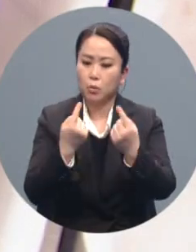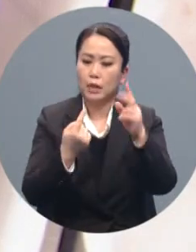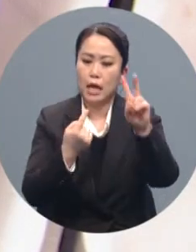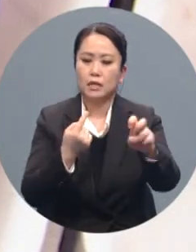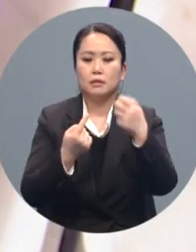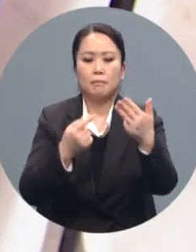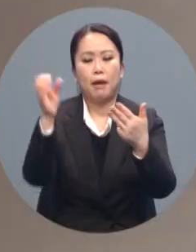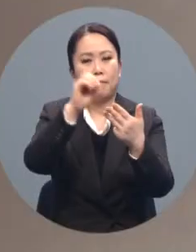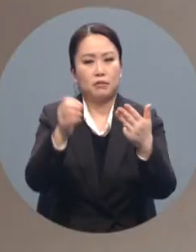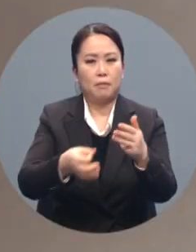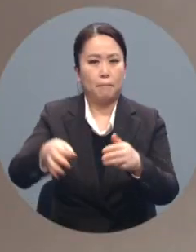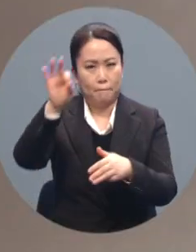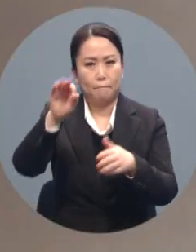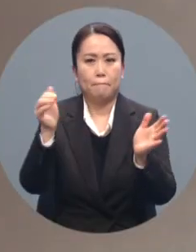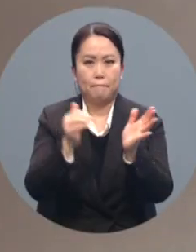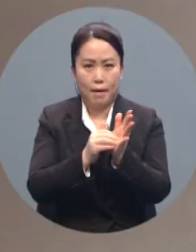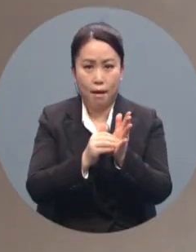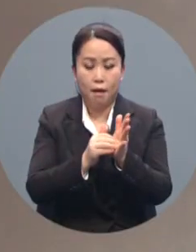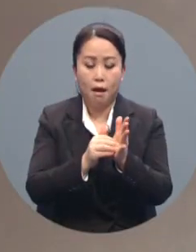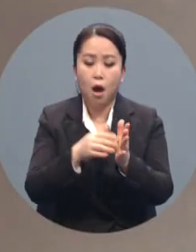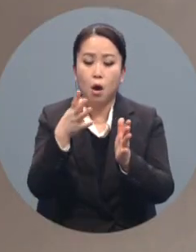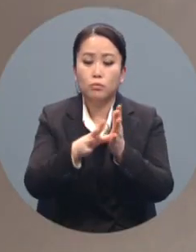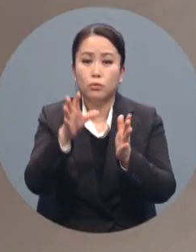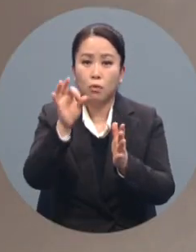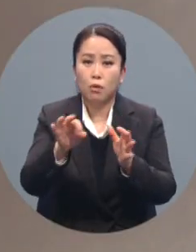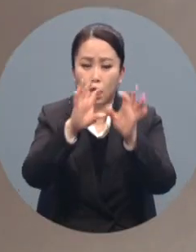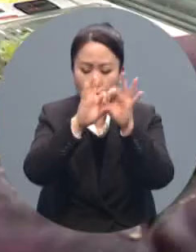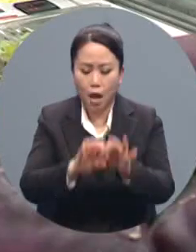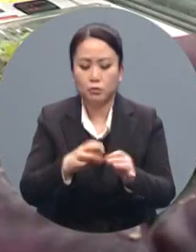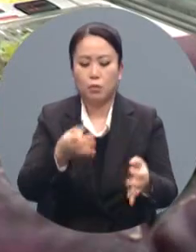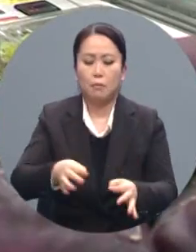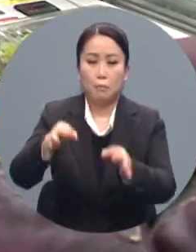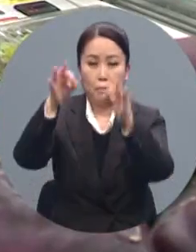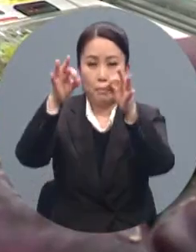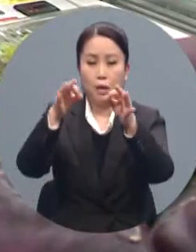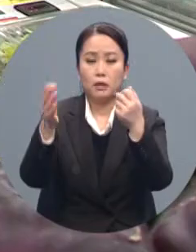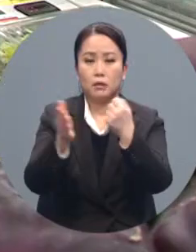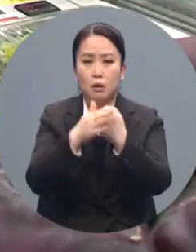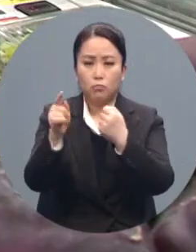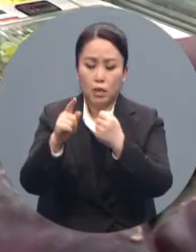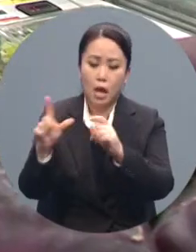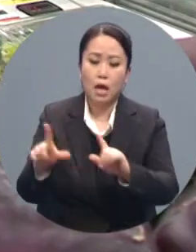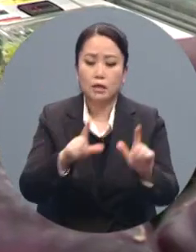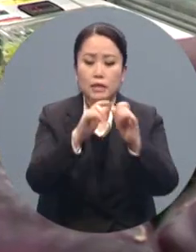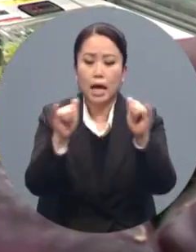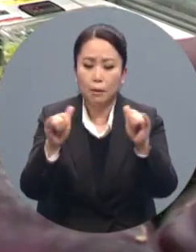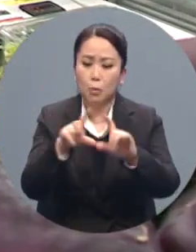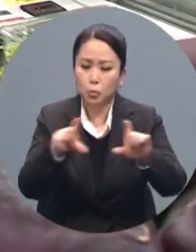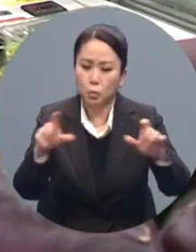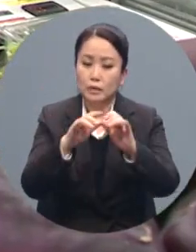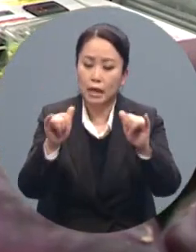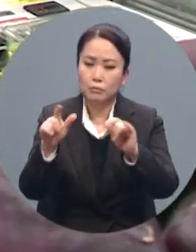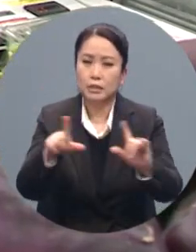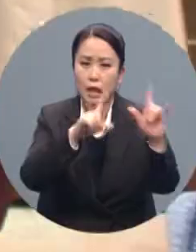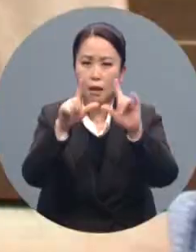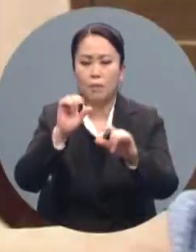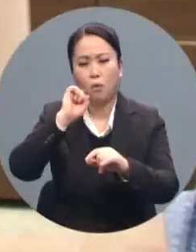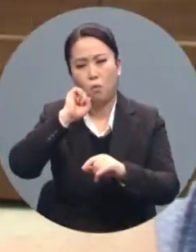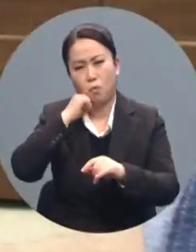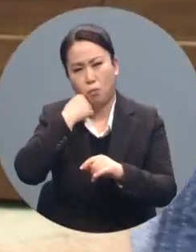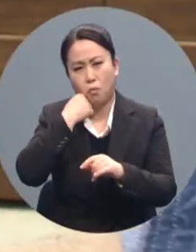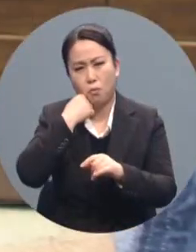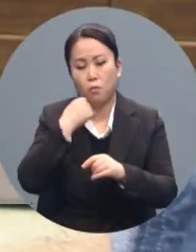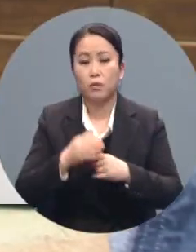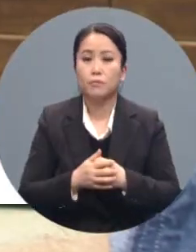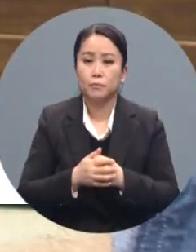오른 가격입니다. 장바구니 물가가 연일 치솟으면서 서민들 살림살이는 팍팍해졌습니다. 구입하는데